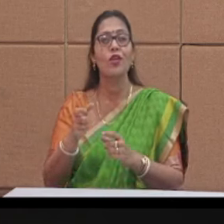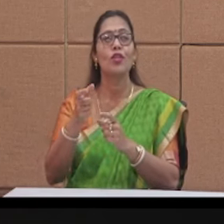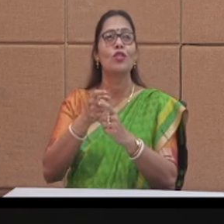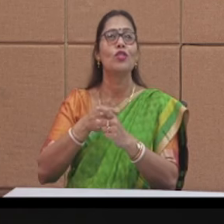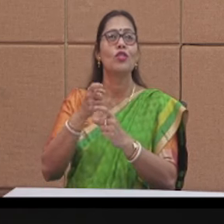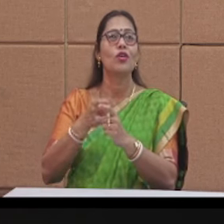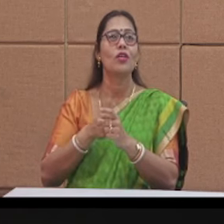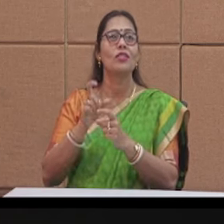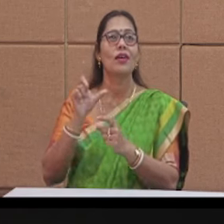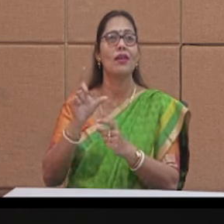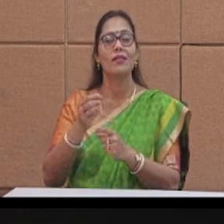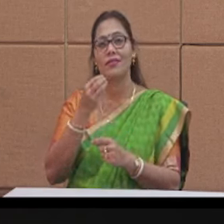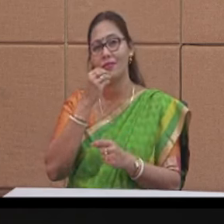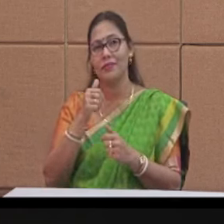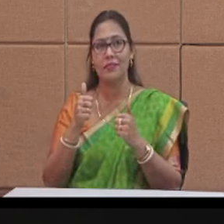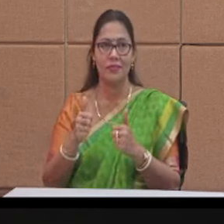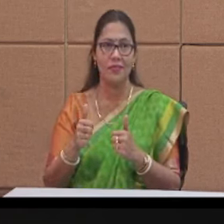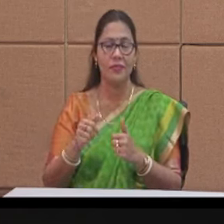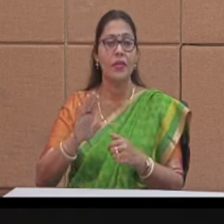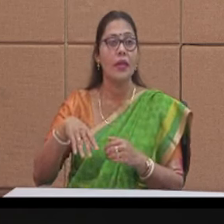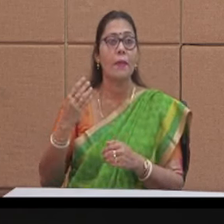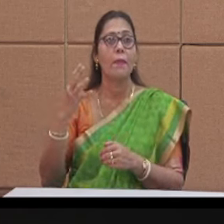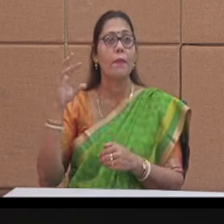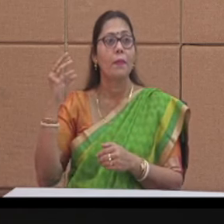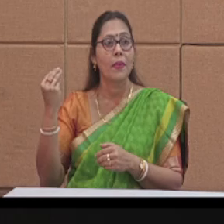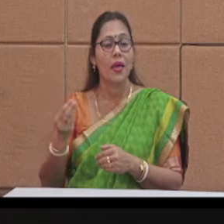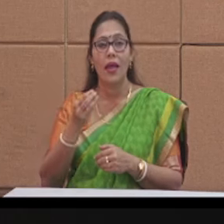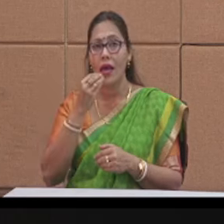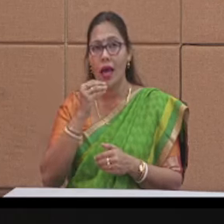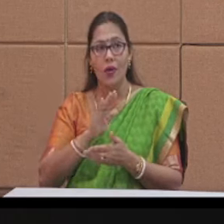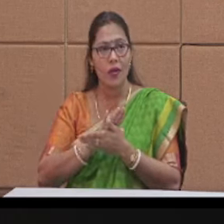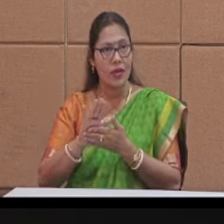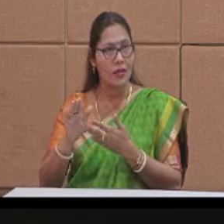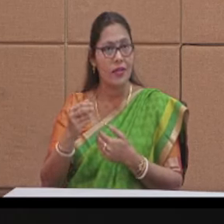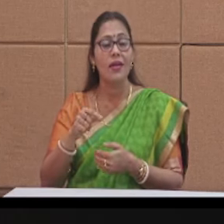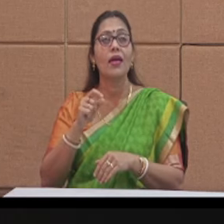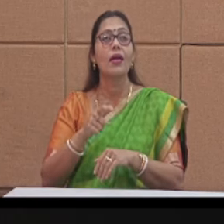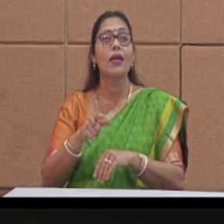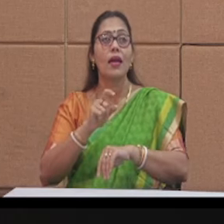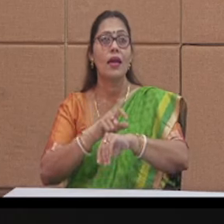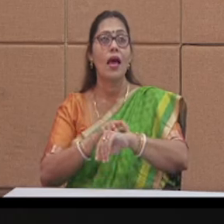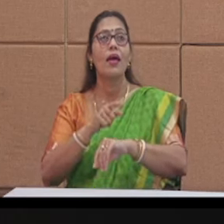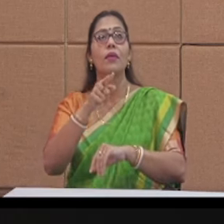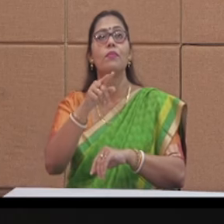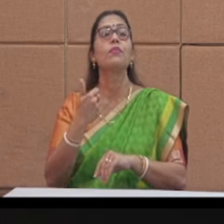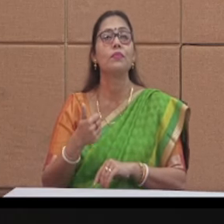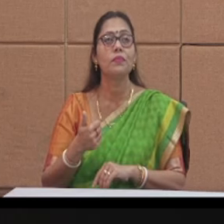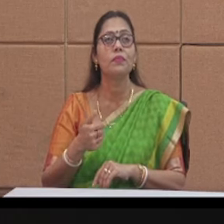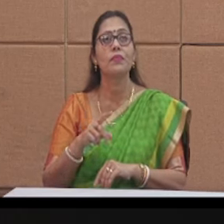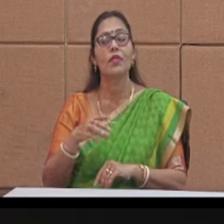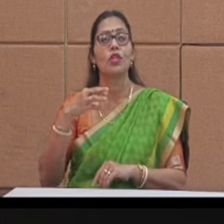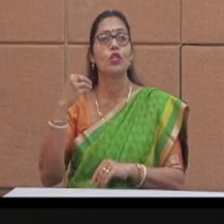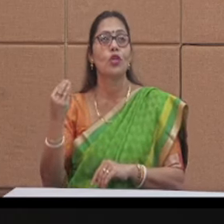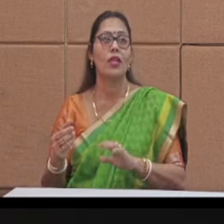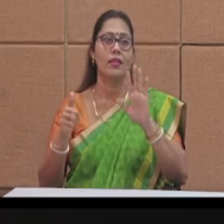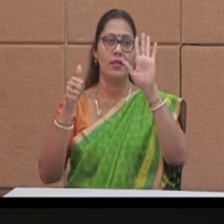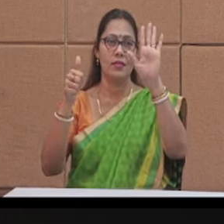শসা রেখো বিকেলের খাবার যখন খাওয়া হচ্ছে দেখো ঘড়ির কাটা ঠিক